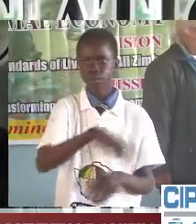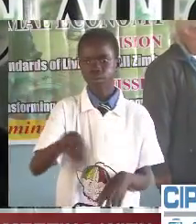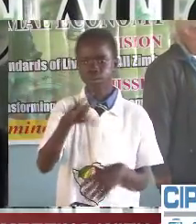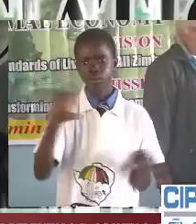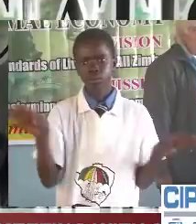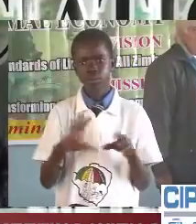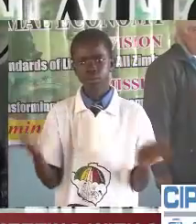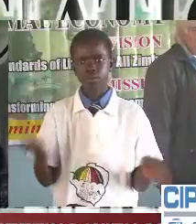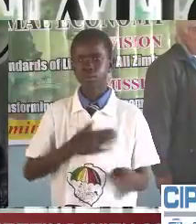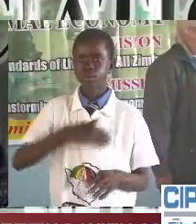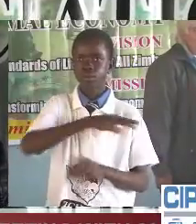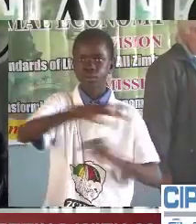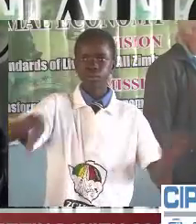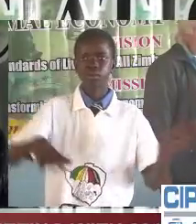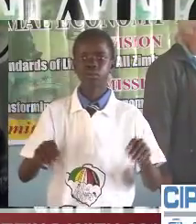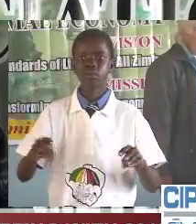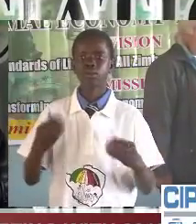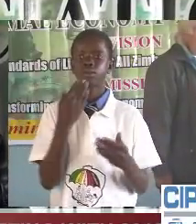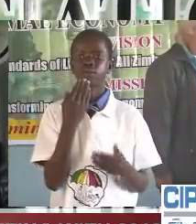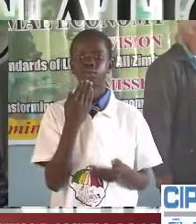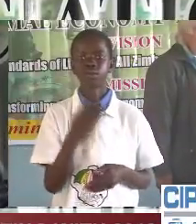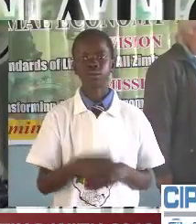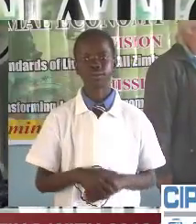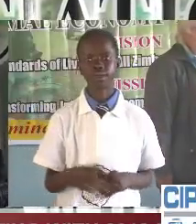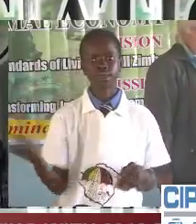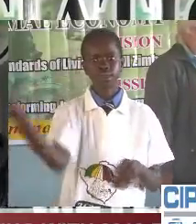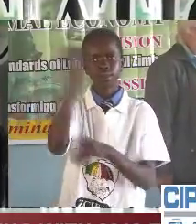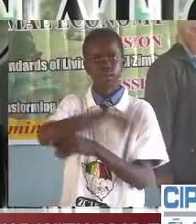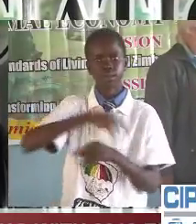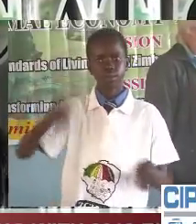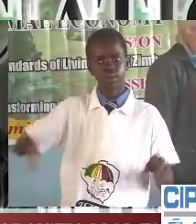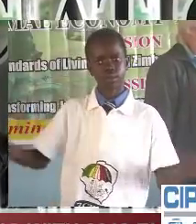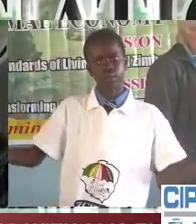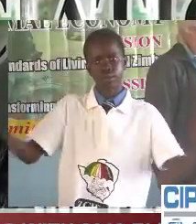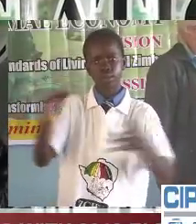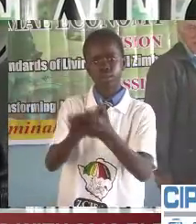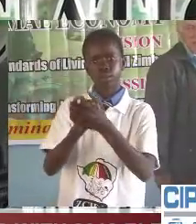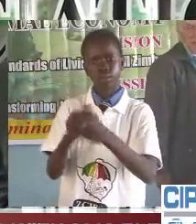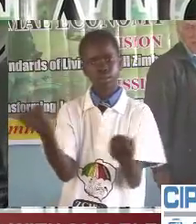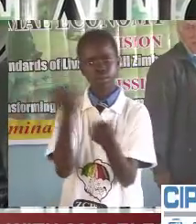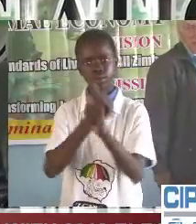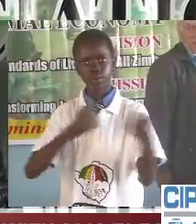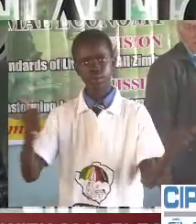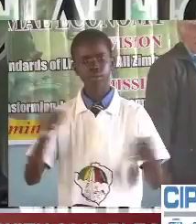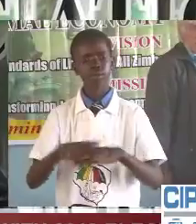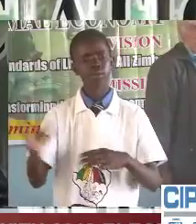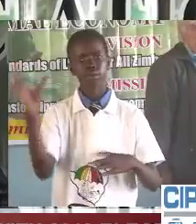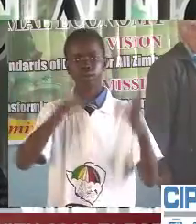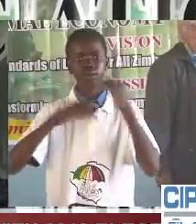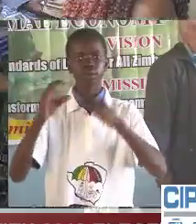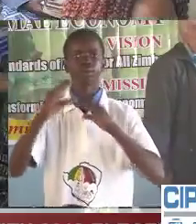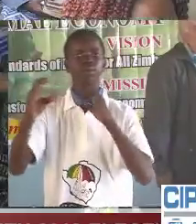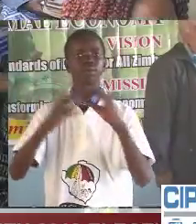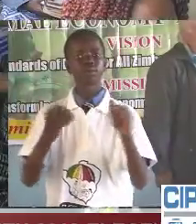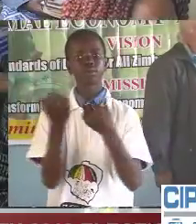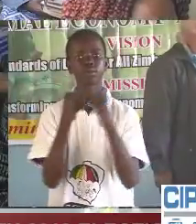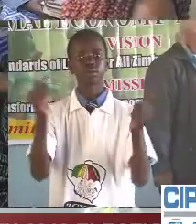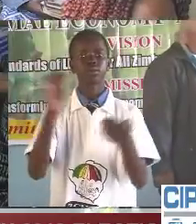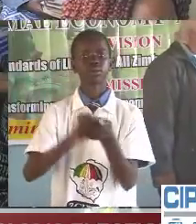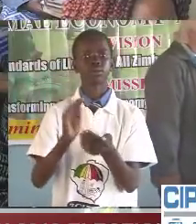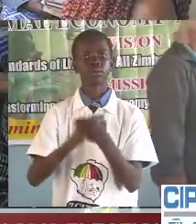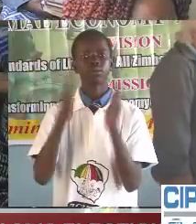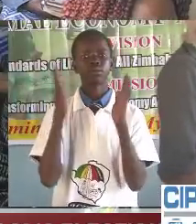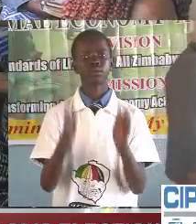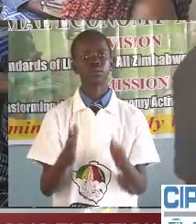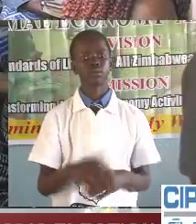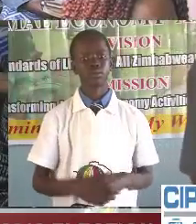zvichashanduka sei kuti vashande zvakasungunuka. Saka zuva ranhasi ngative nemusangano wakanaka uchava nehurukuru dzine upenyu mazvita.